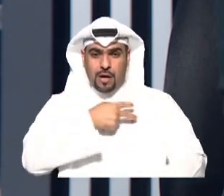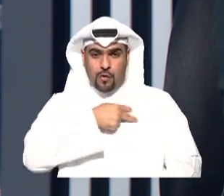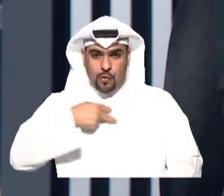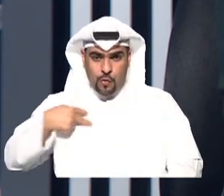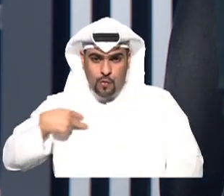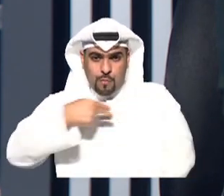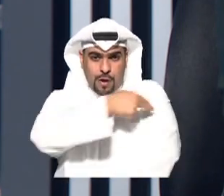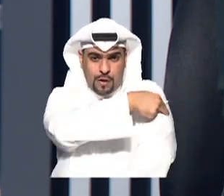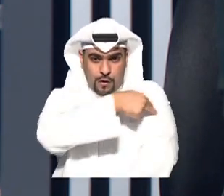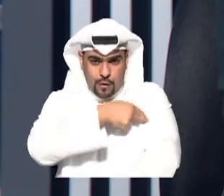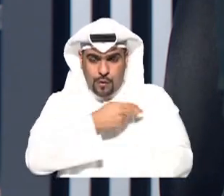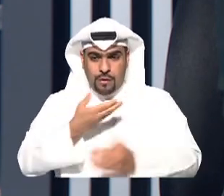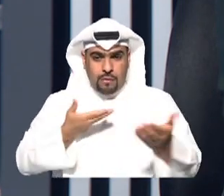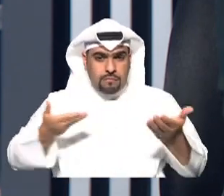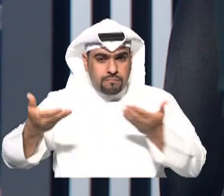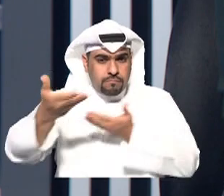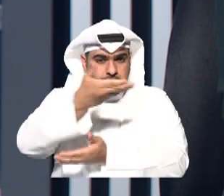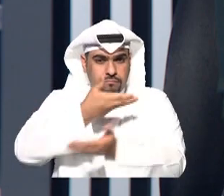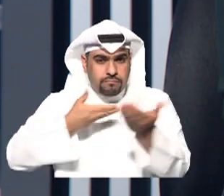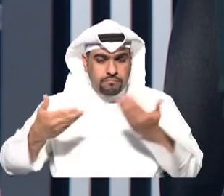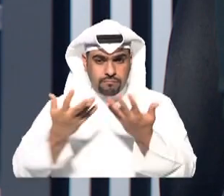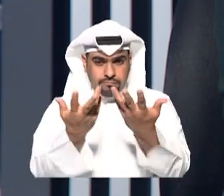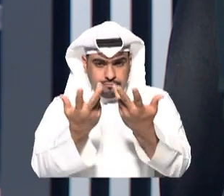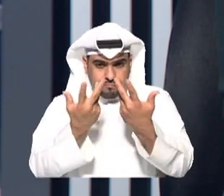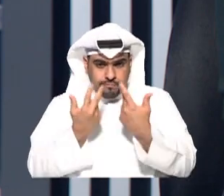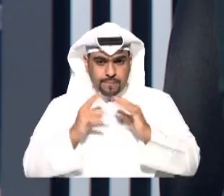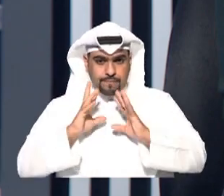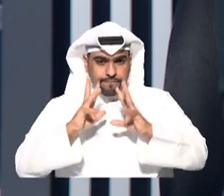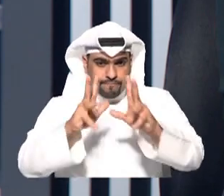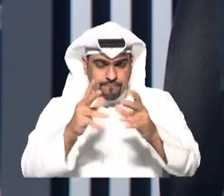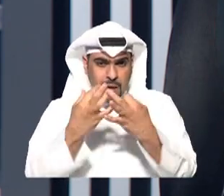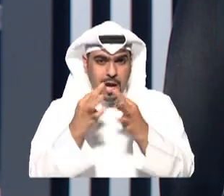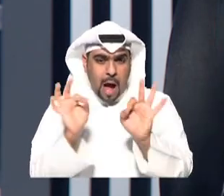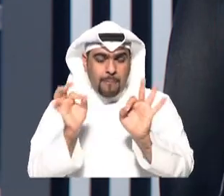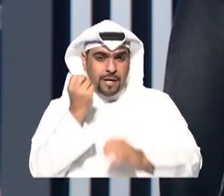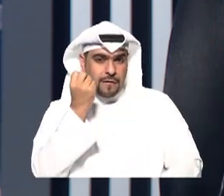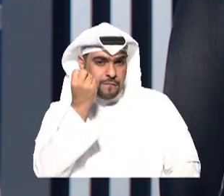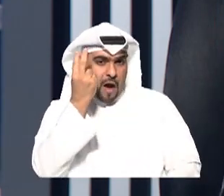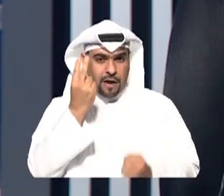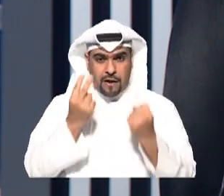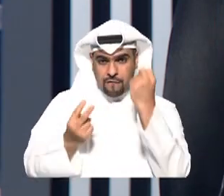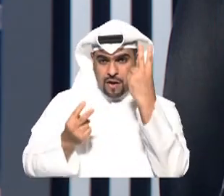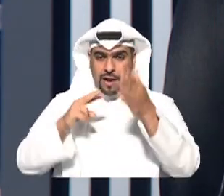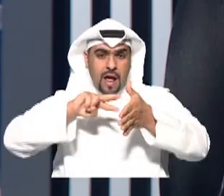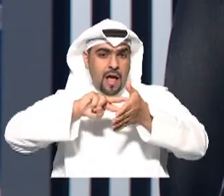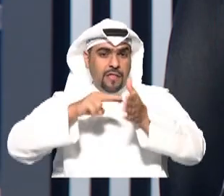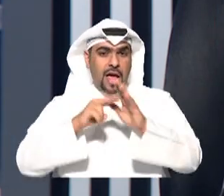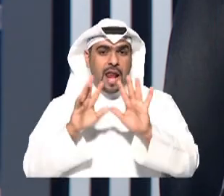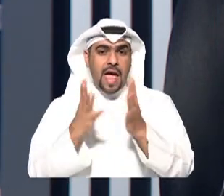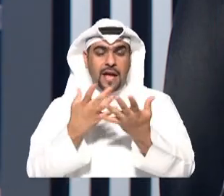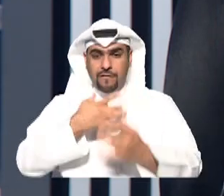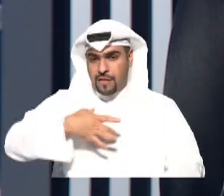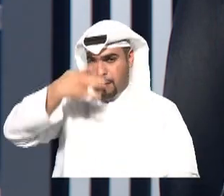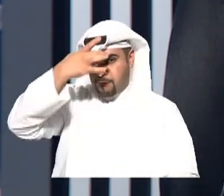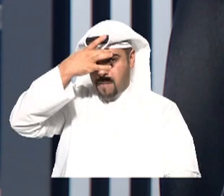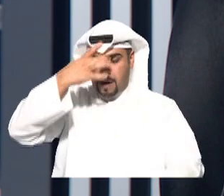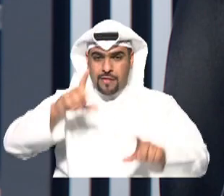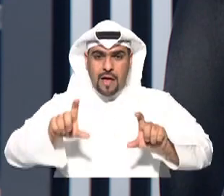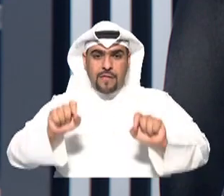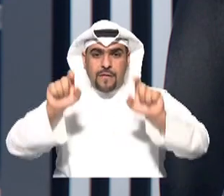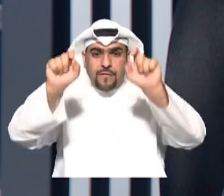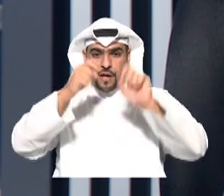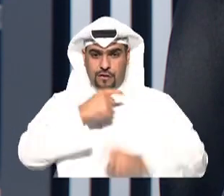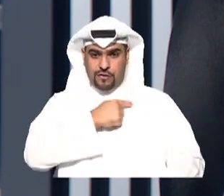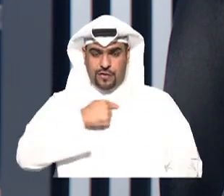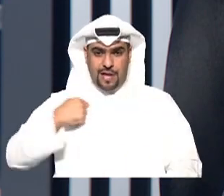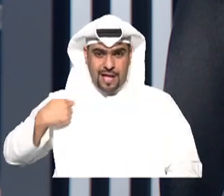لتبادل الآراء وإيصال كل الاقتراحات والاستفسارات المتعلقة بمواجهة تداعيات فيروس كورونا المستجد.